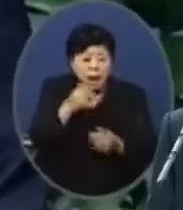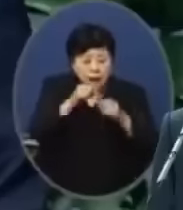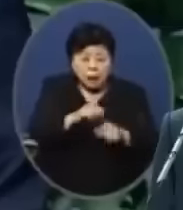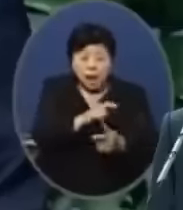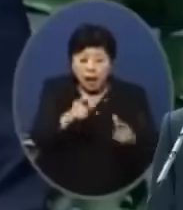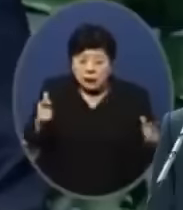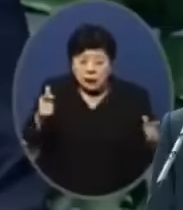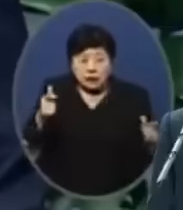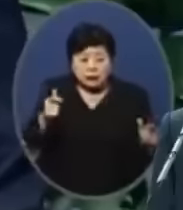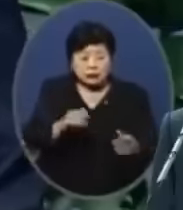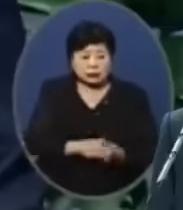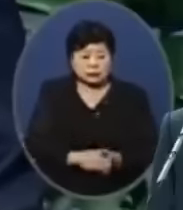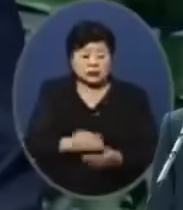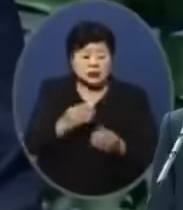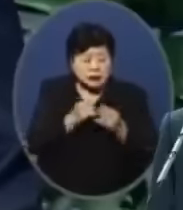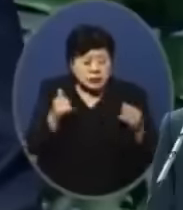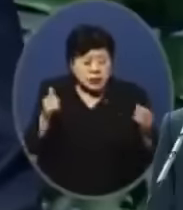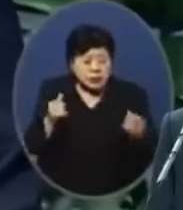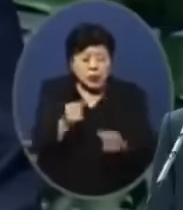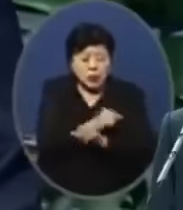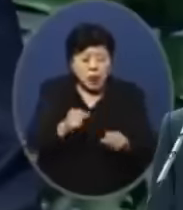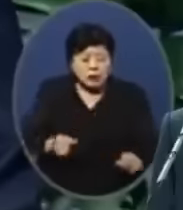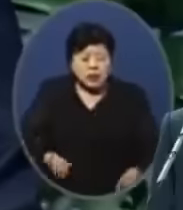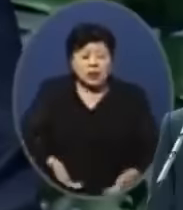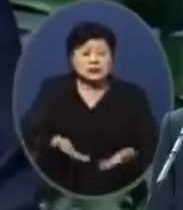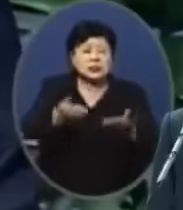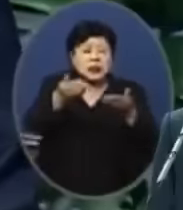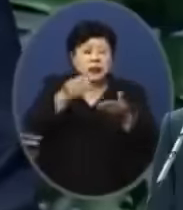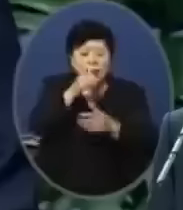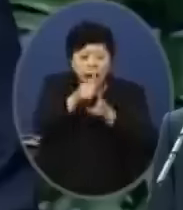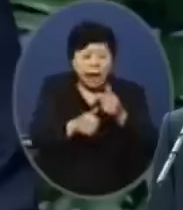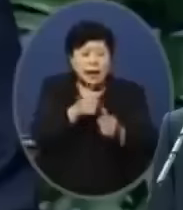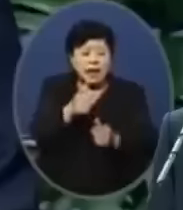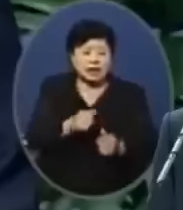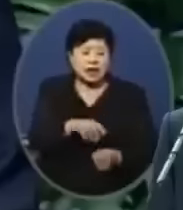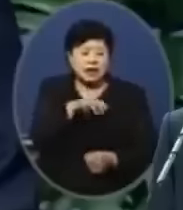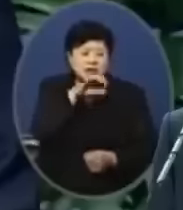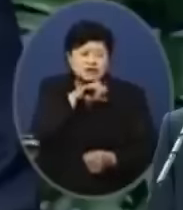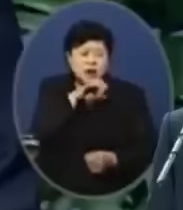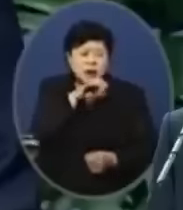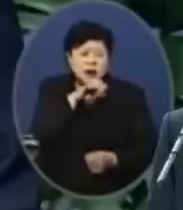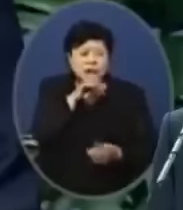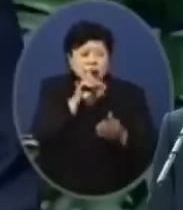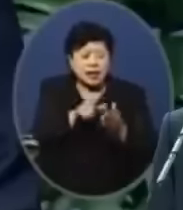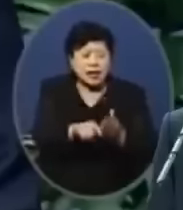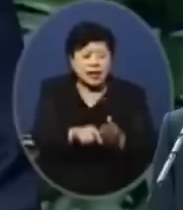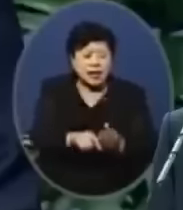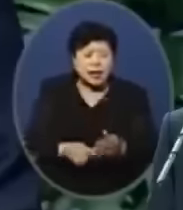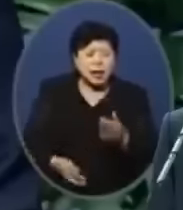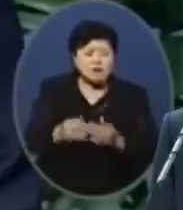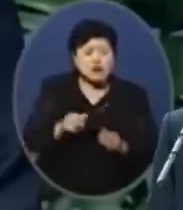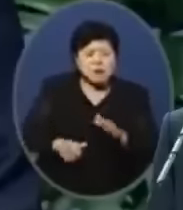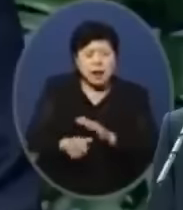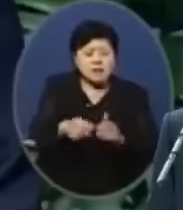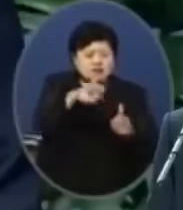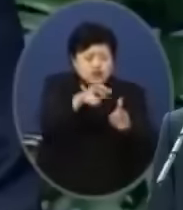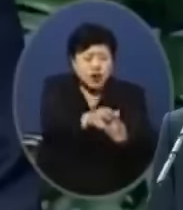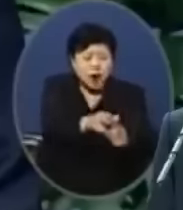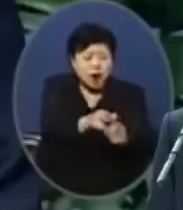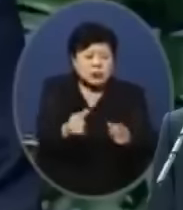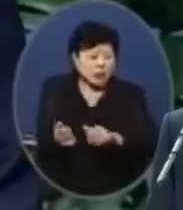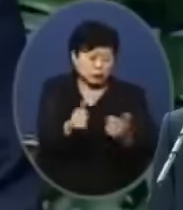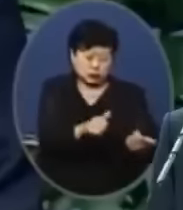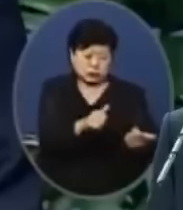않게 하렴이라. 이스라엘 백성이 광야를 지나오다가 하나님께 불평과 원망을 말할 때 불뱀이 나와서 물어서 많은